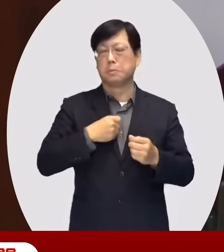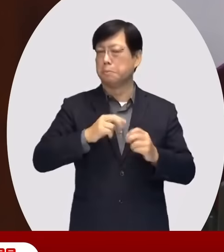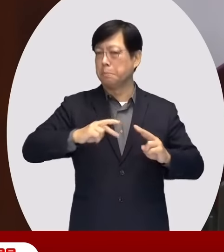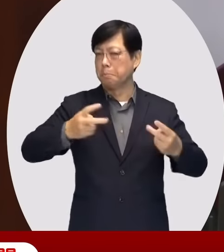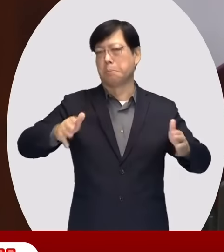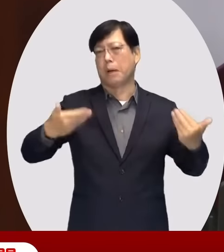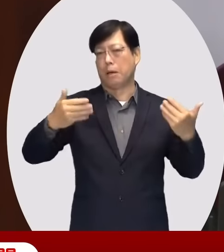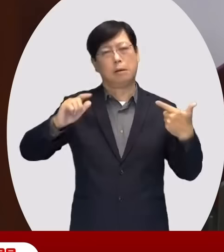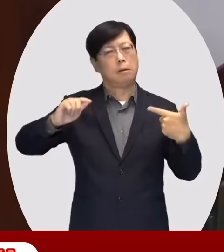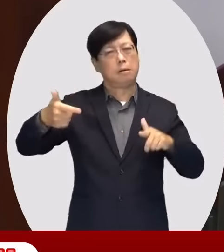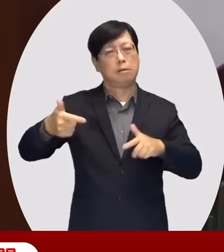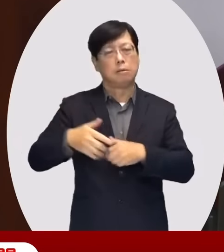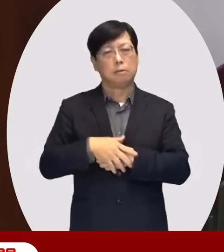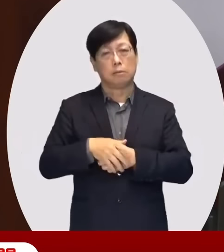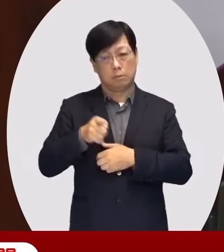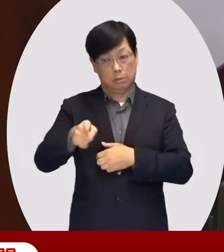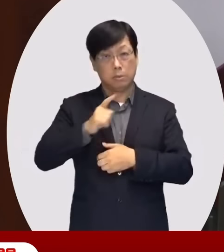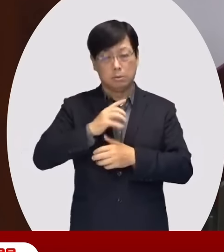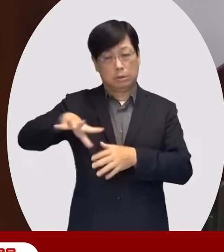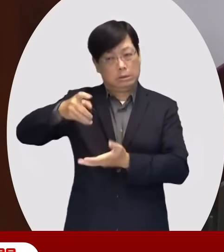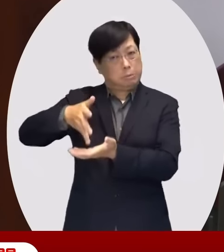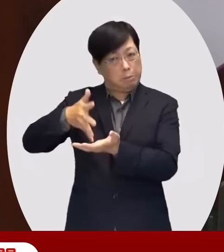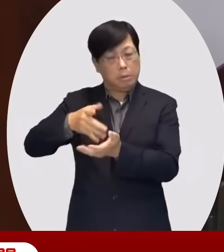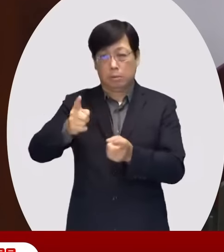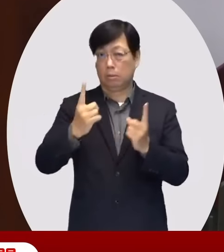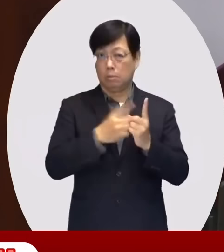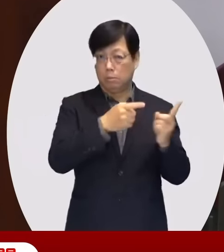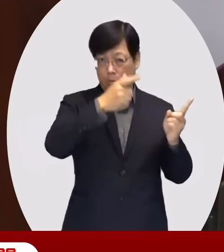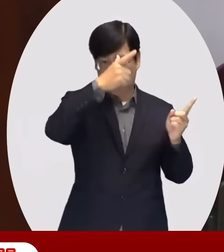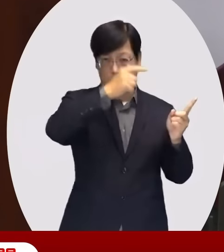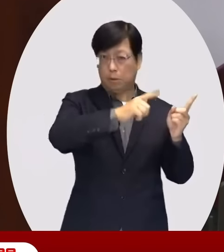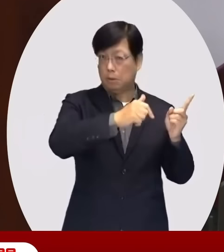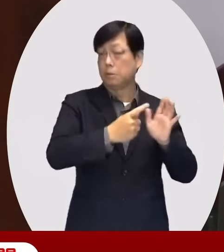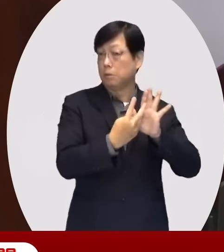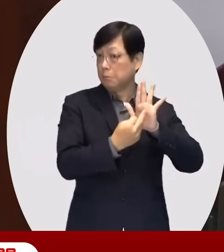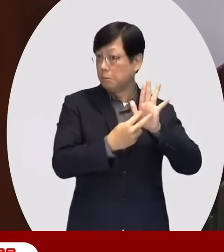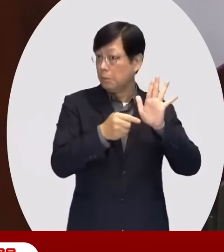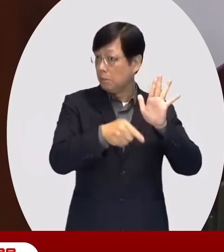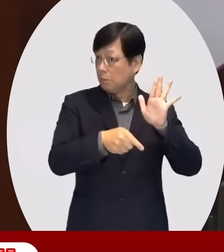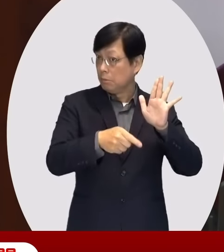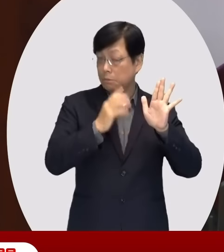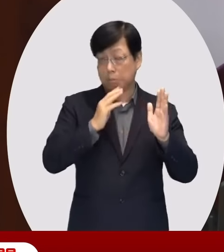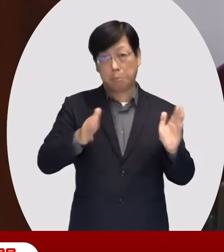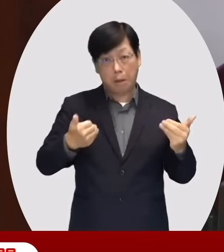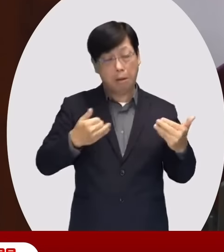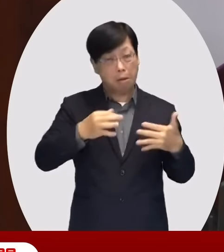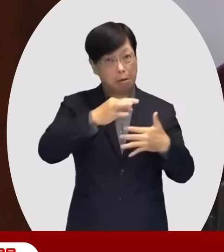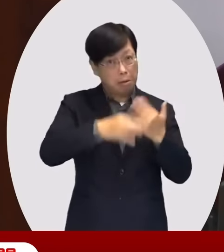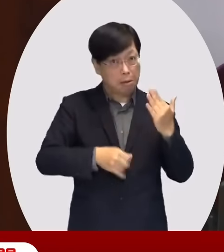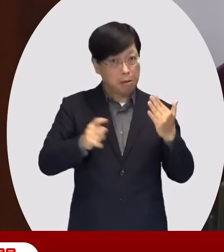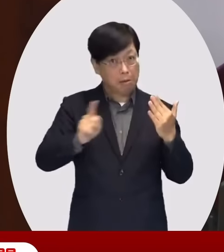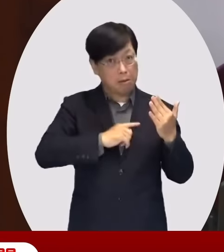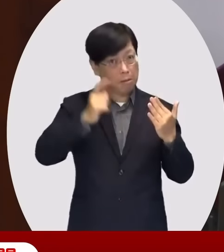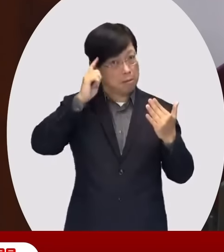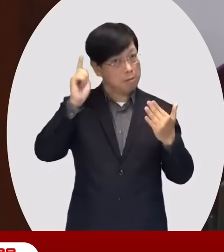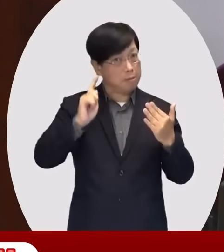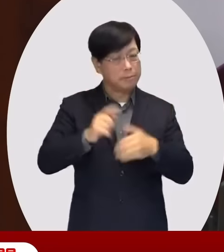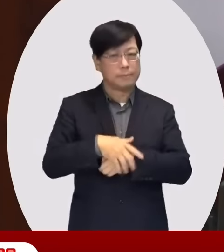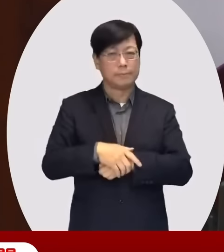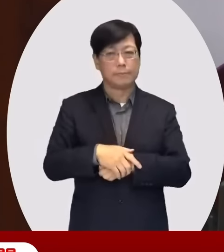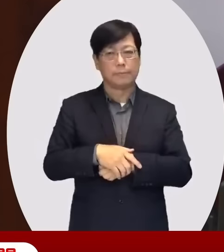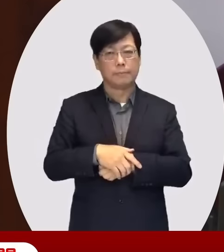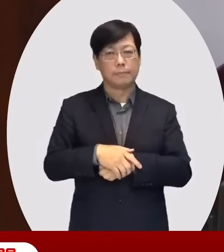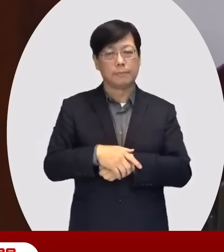宽松标准，因为您是先发言，我不晓得您对黄教授所称的宽松标准有没有什么回